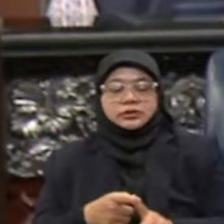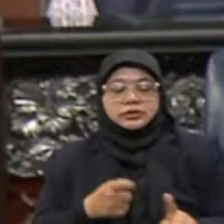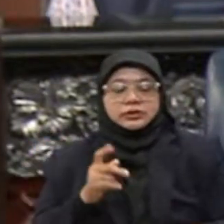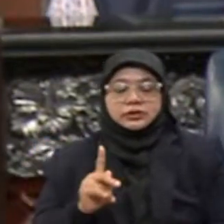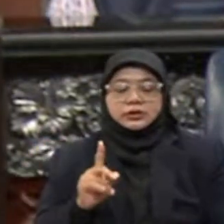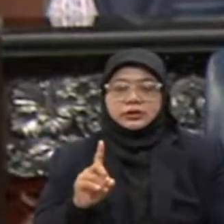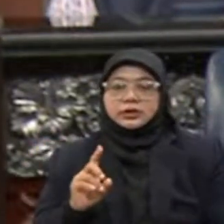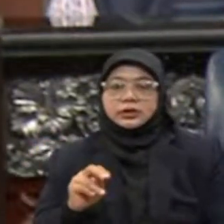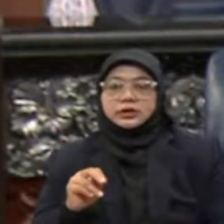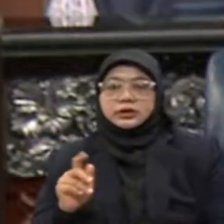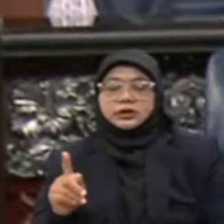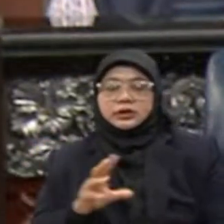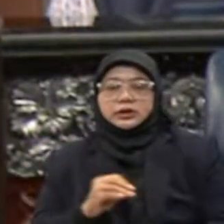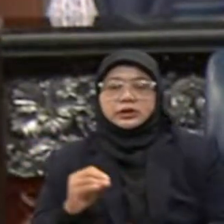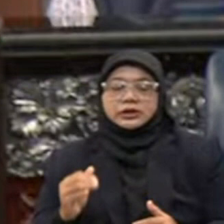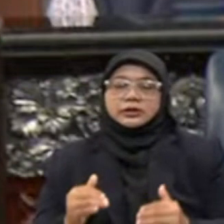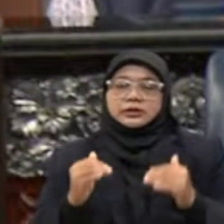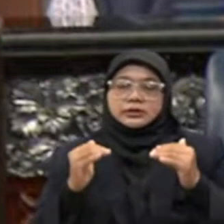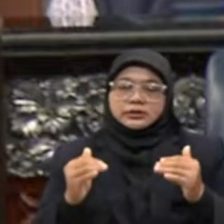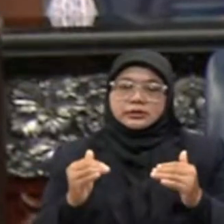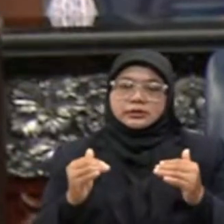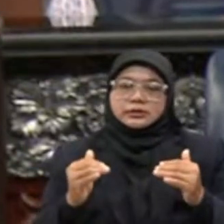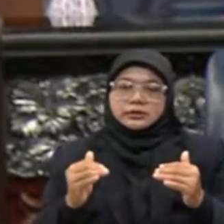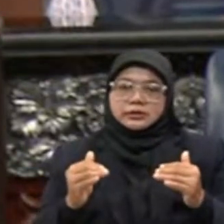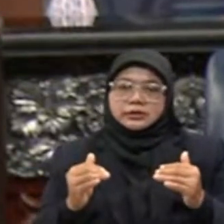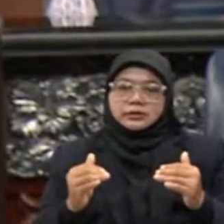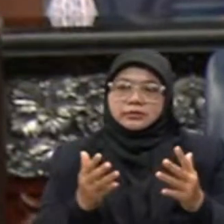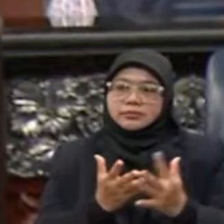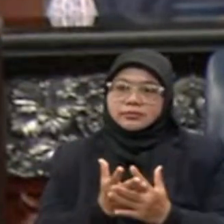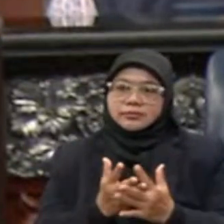2018 naik pada 51